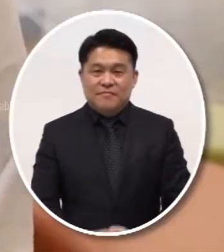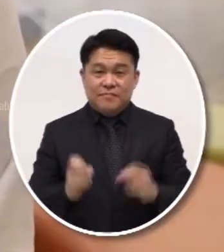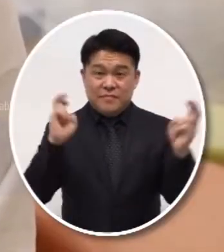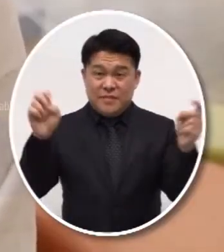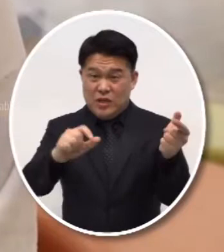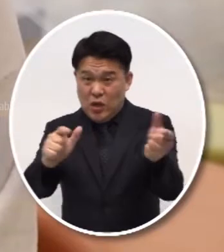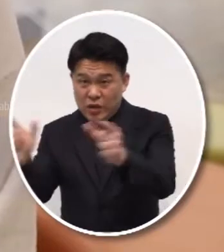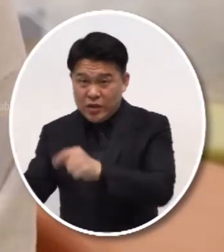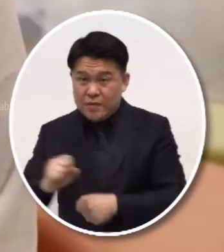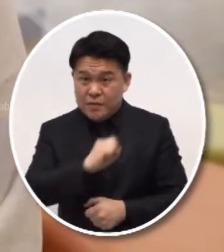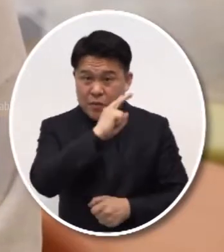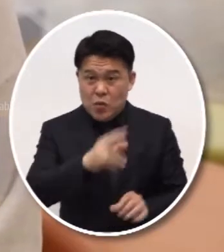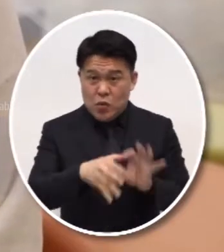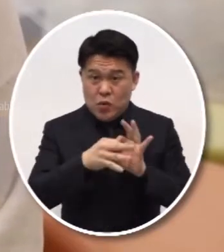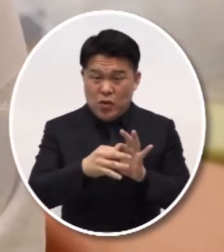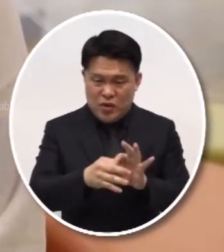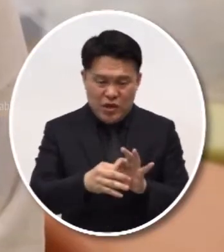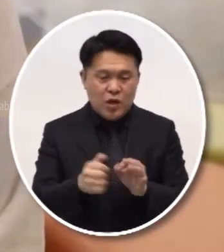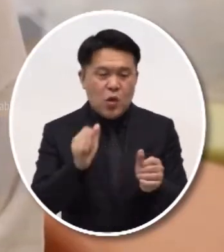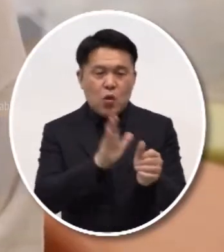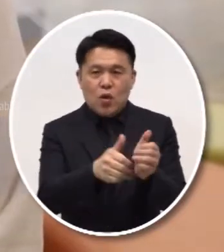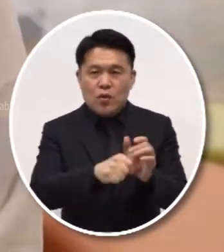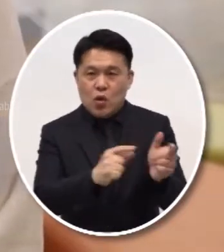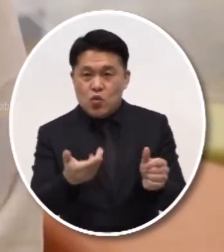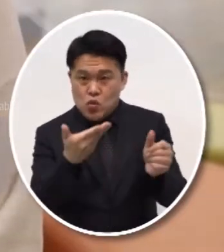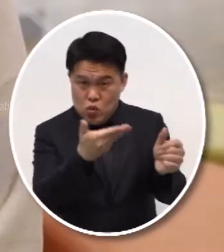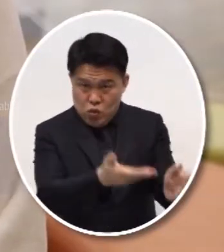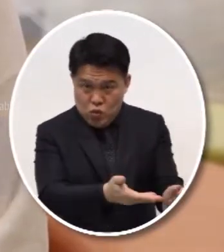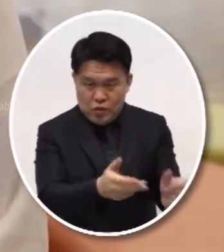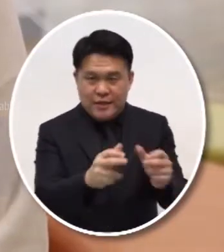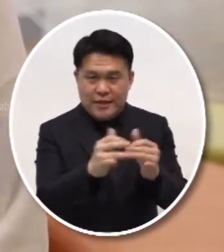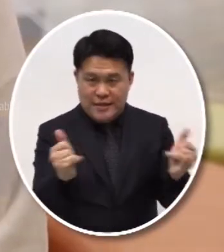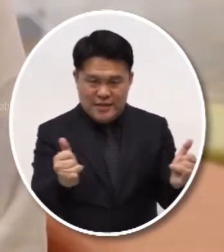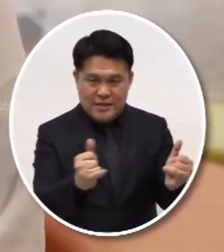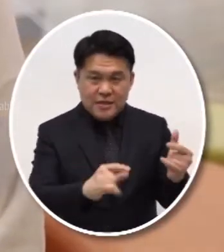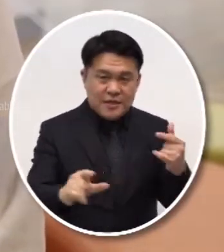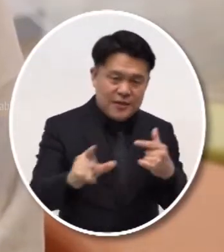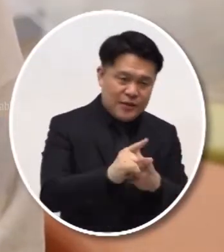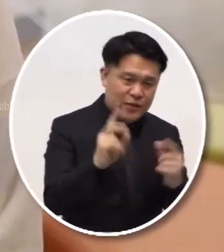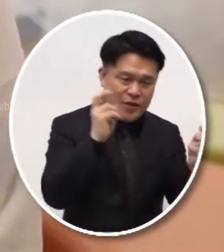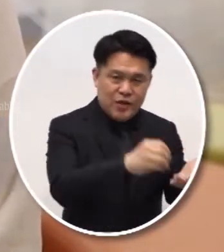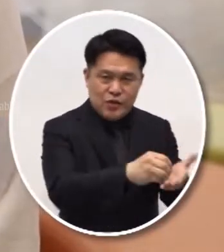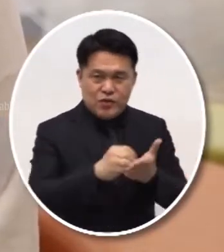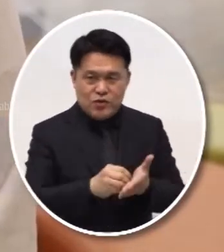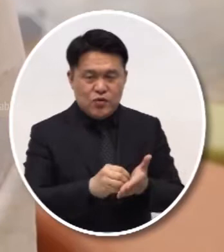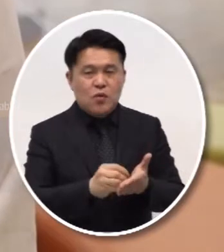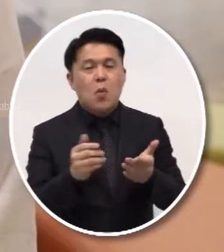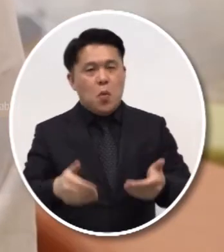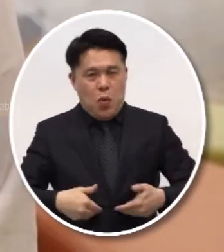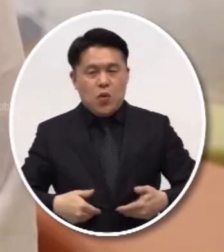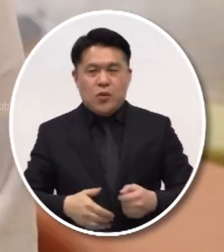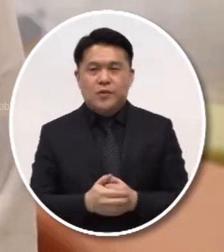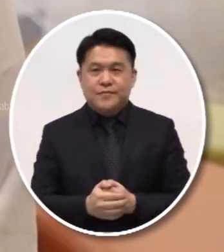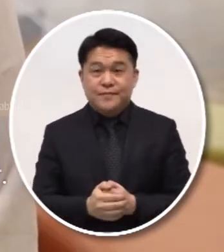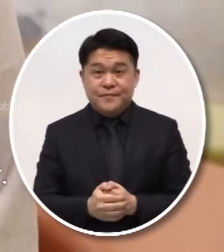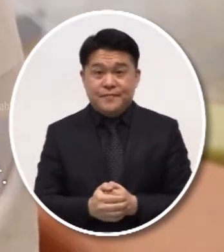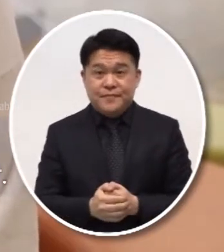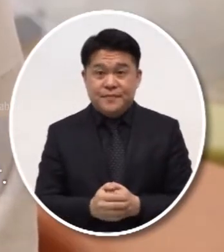기업들이 편의시설, 보조기구 제공을 통해서 많은 장애인분들에게 취업의 길을 열어줘야 된다고